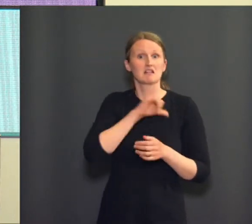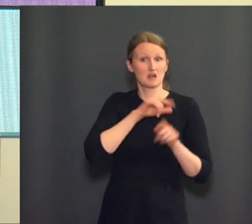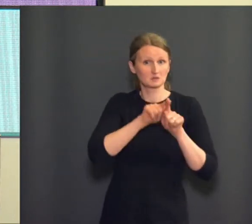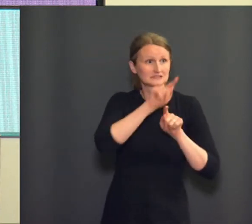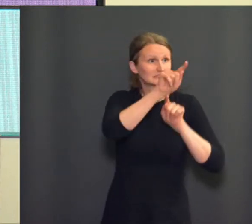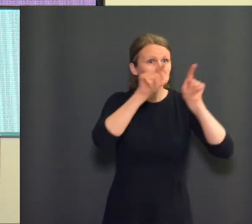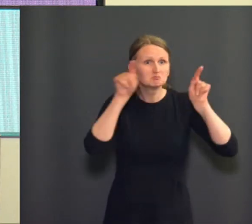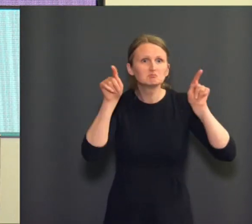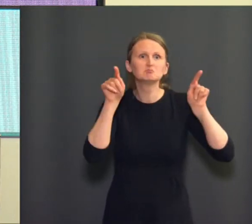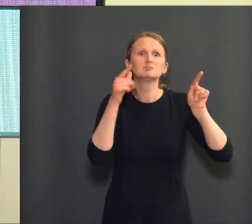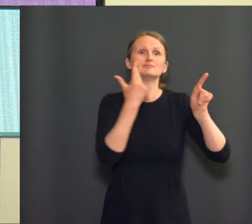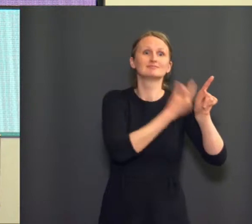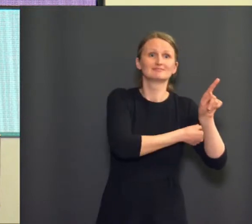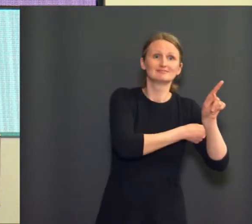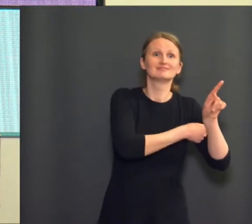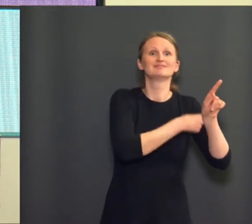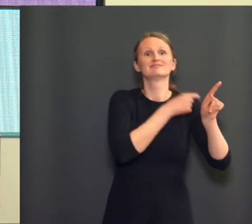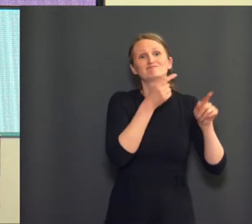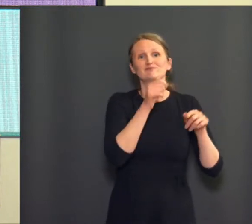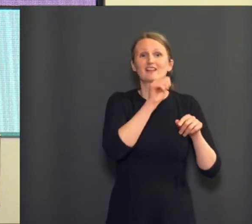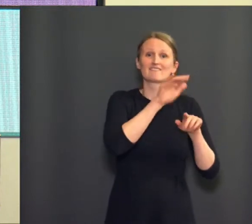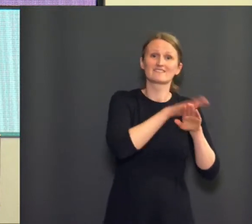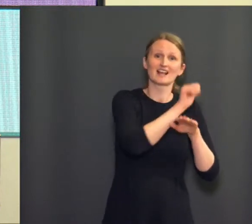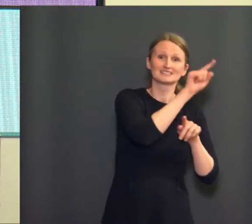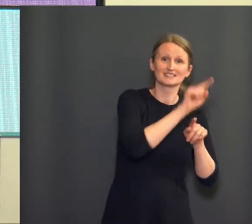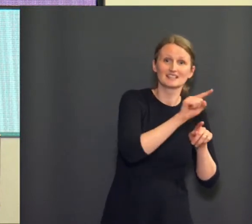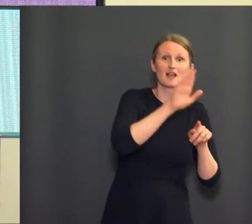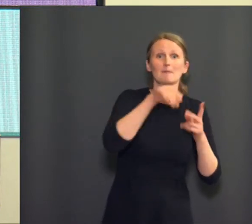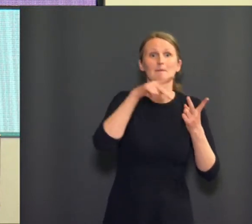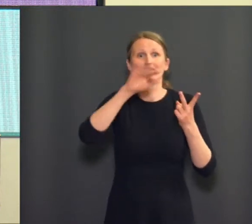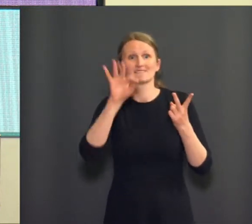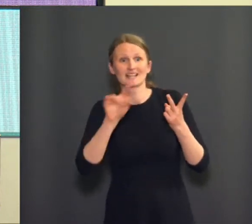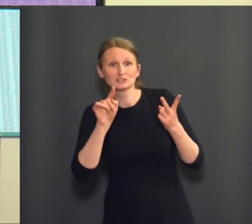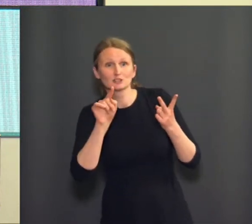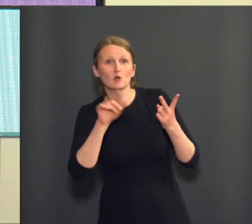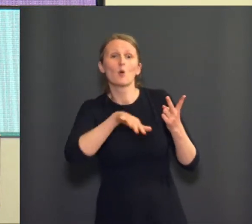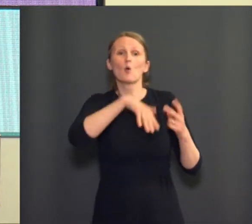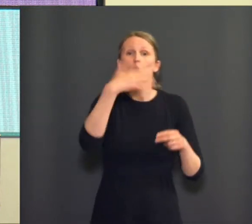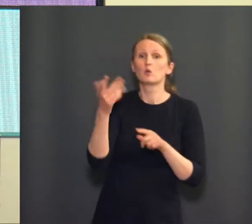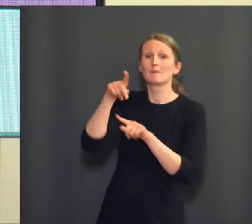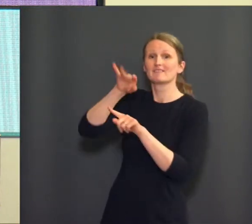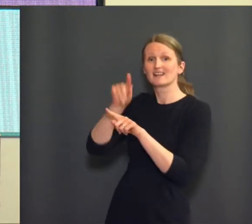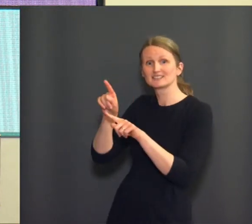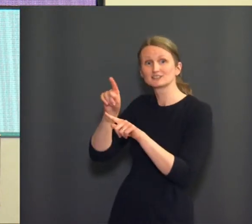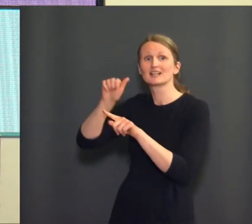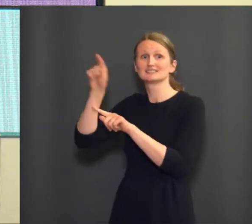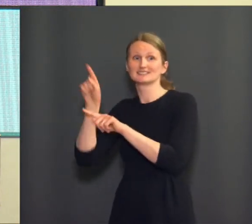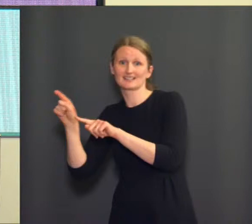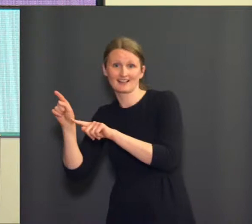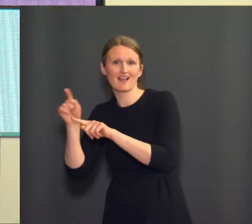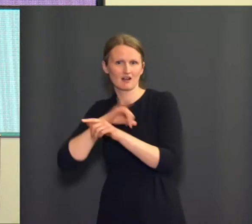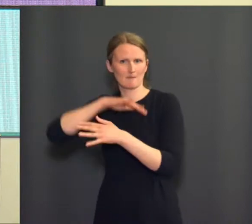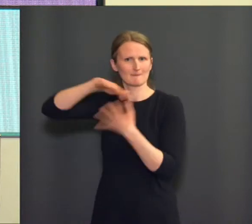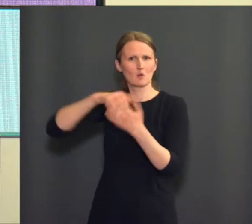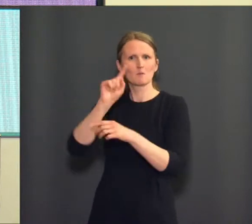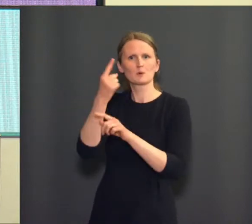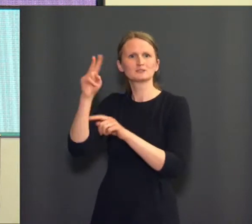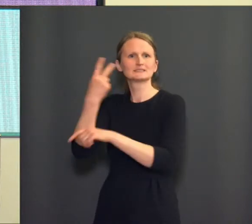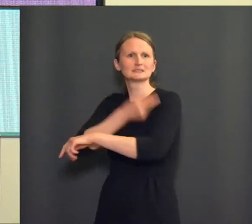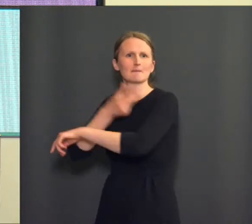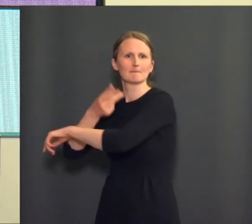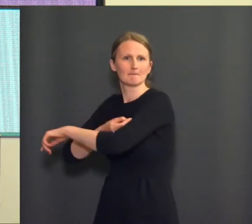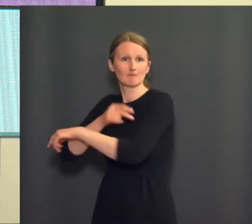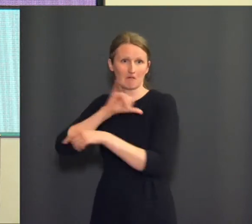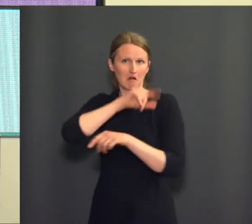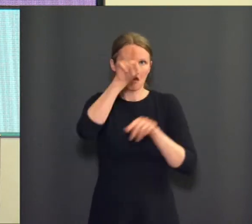vaccin Pfizer, puis un vaccin AstraZeneca. On attend les données immunologiques de ce panachage. On ne sait pas encore pour l'instant si elles seront